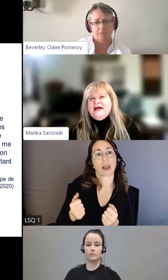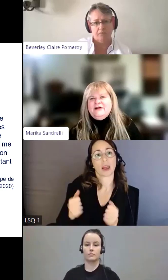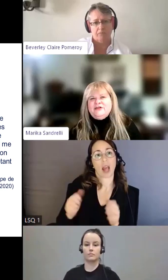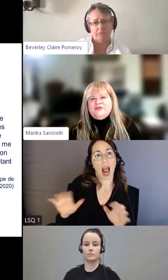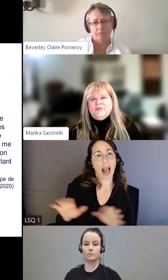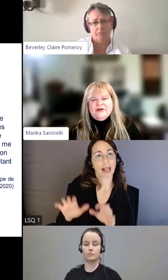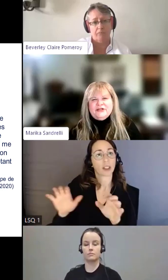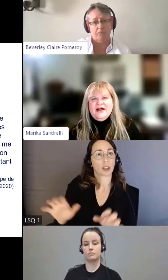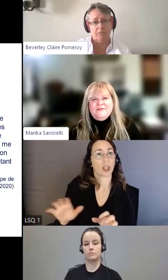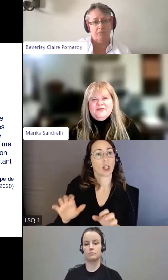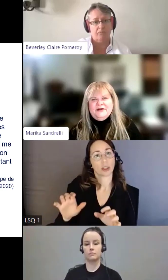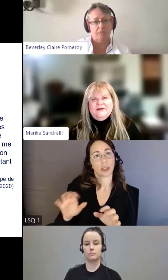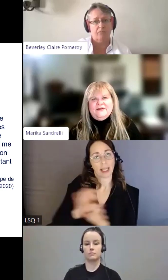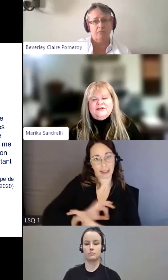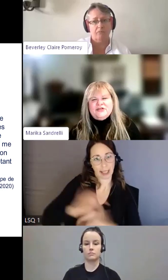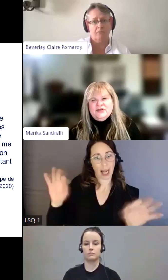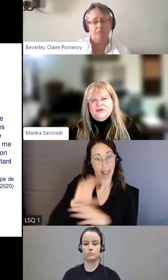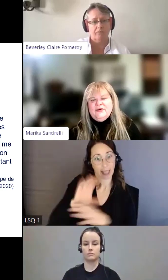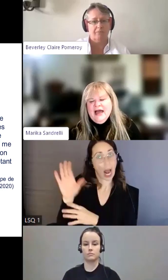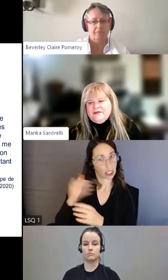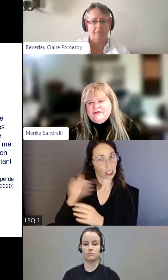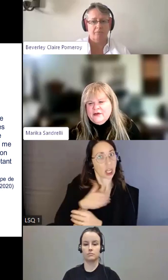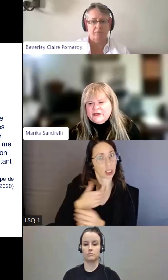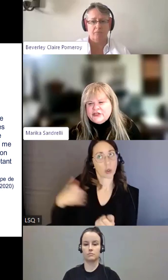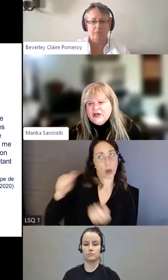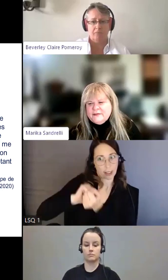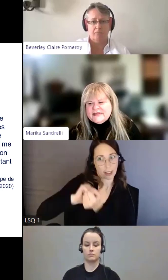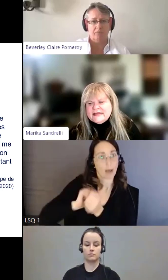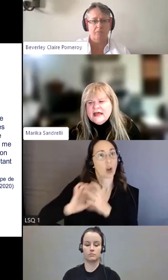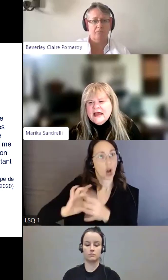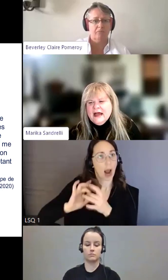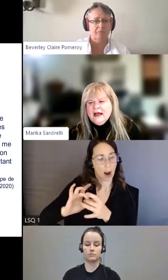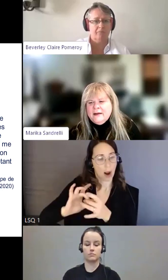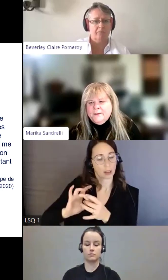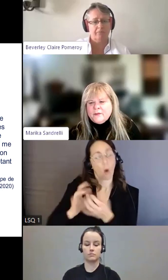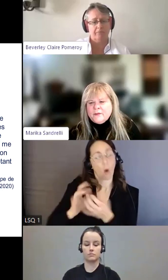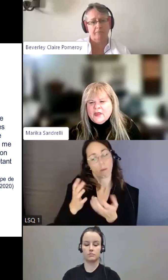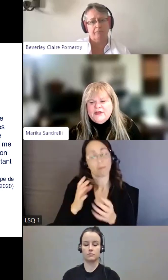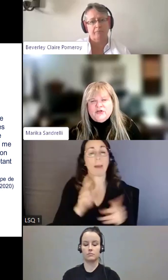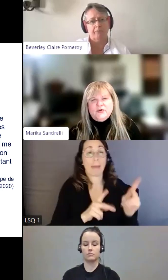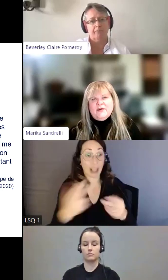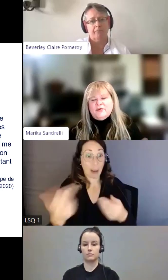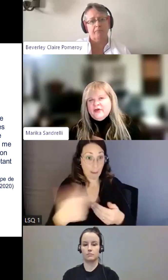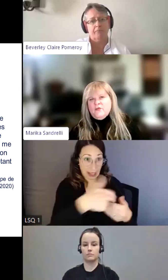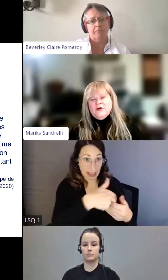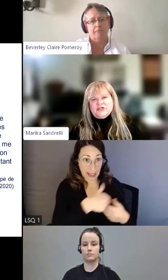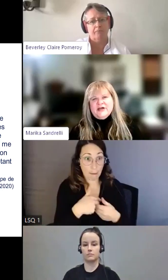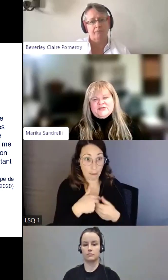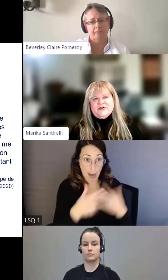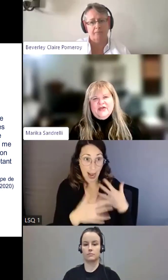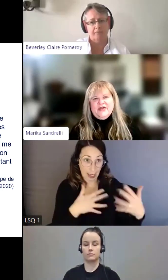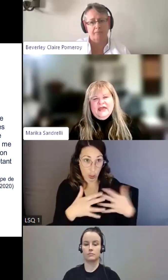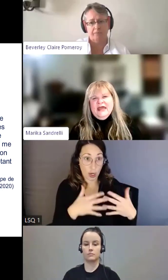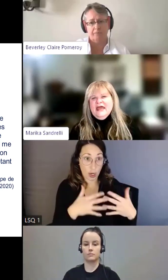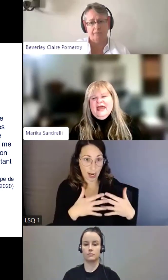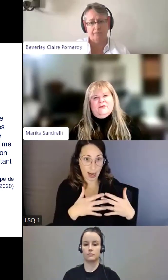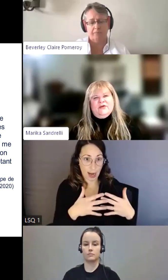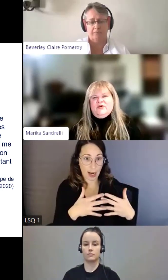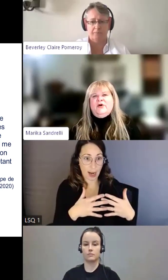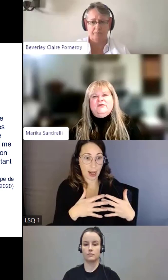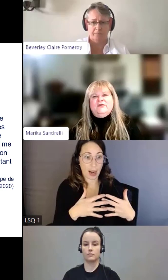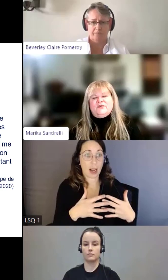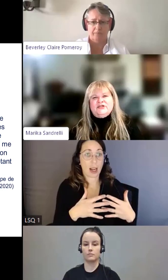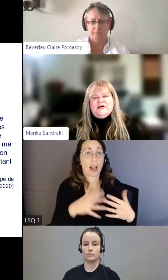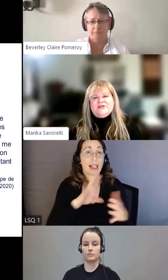qui ont participé dans des ateliers de 7 jours, de 7 heures plutôt. On a un atelier,